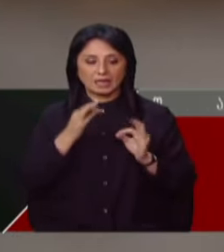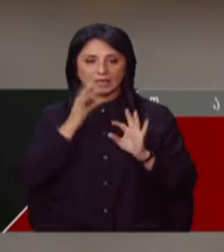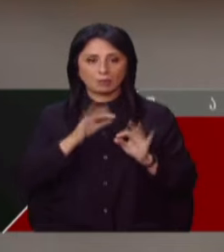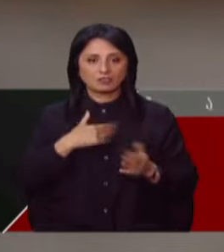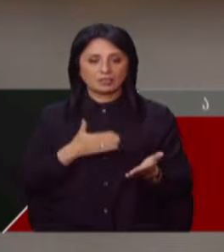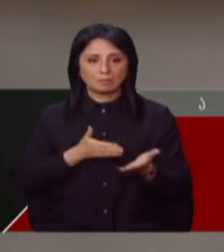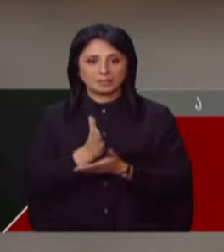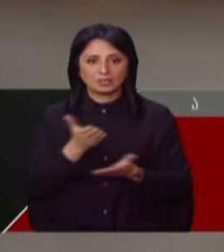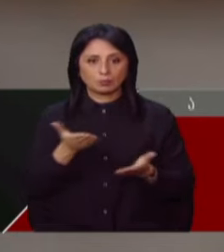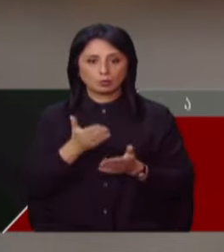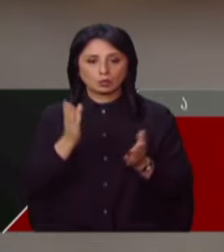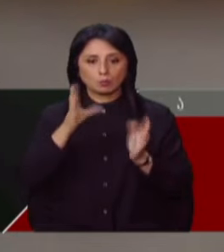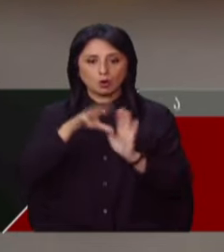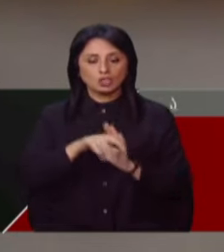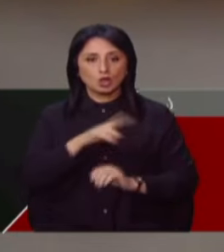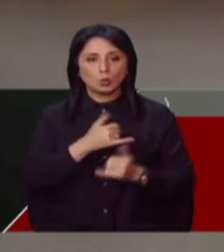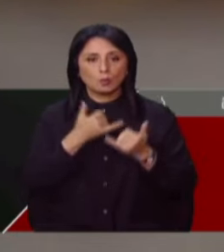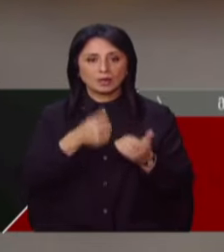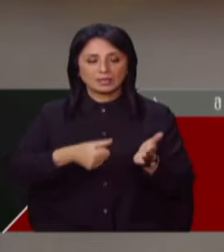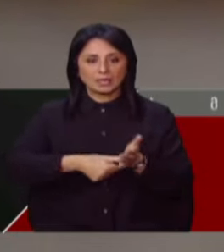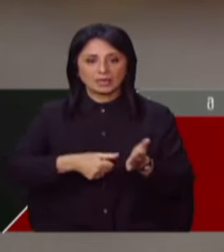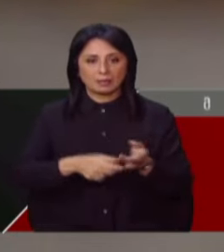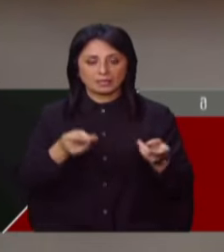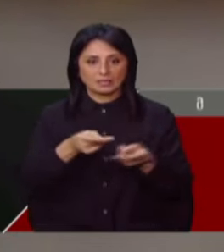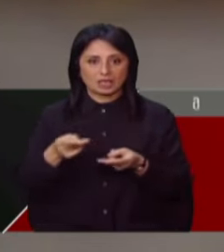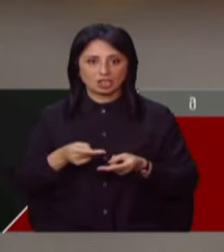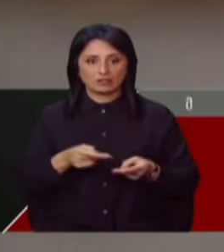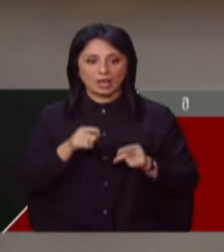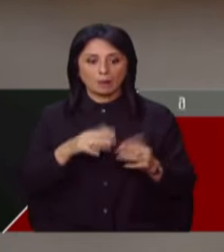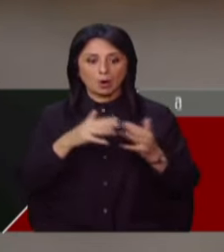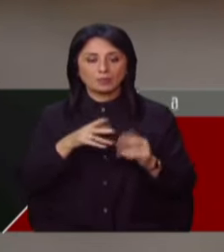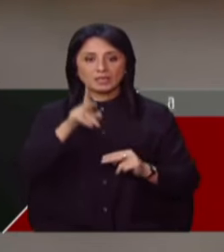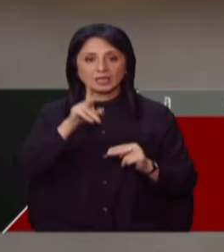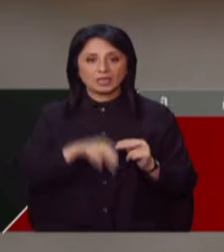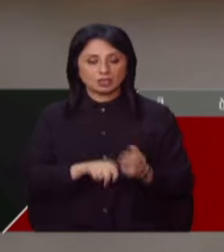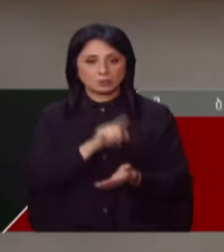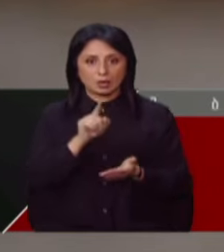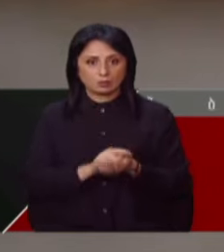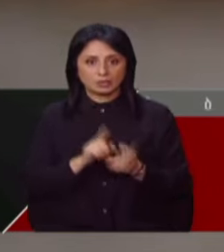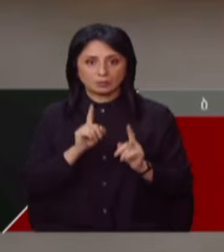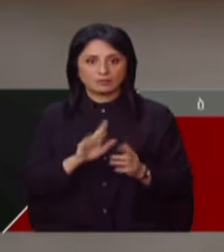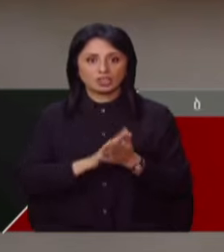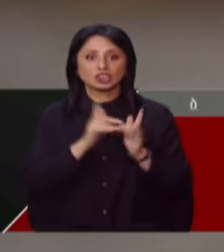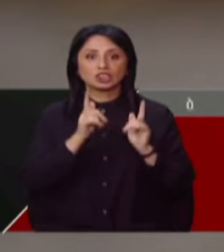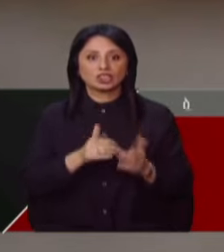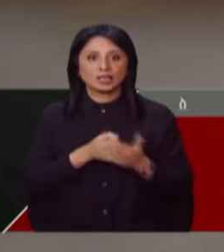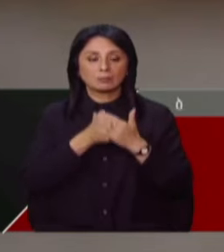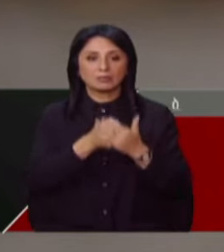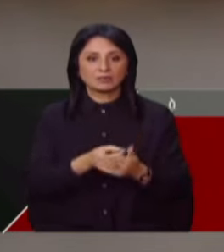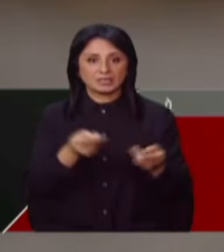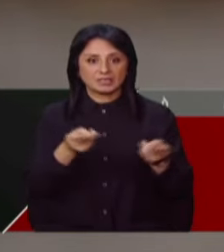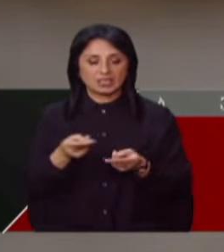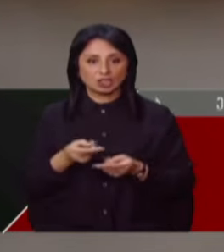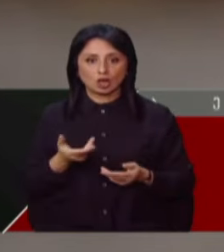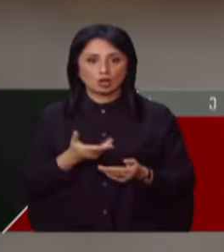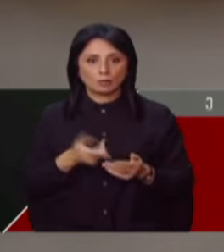ჩვენი პრინციპები, რომელიც მოიცავს ჰუმანიტარული დახმარების საჭიროებას, ამ ომის დასრულების აუცილებლობას, შეთანხმების მიღწევის